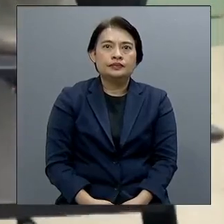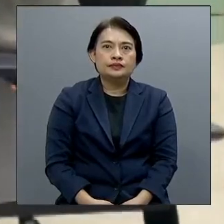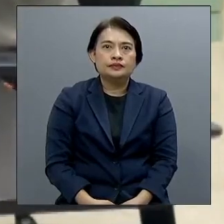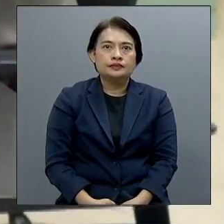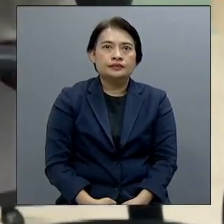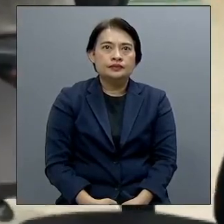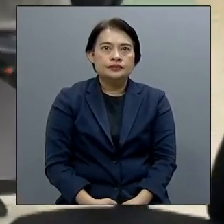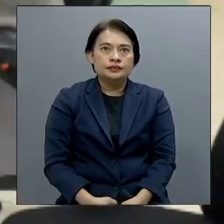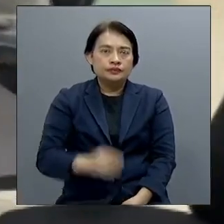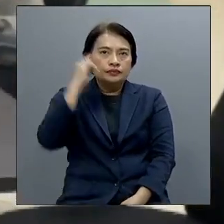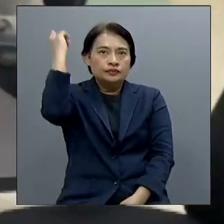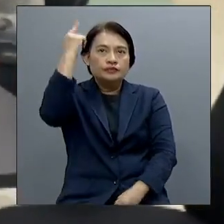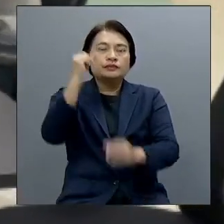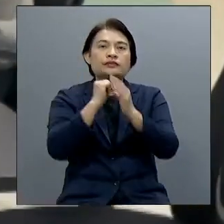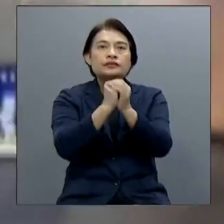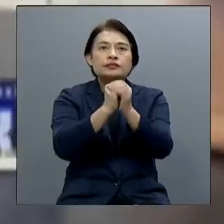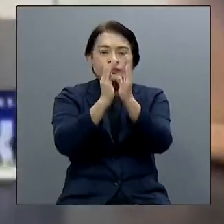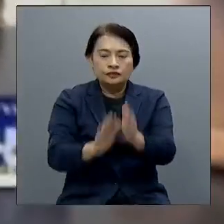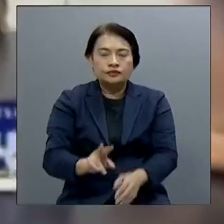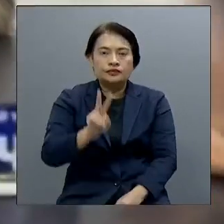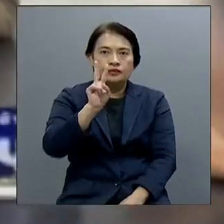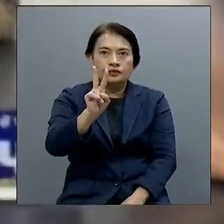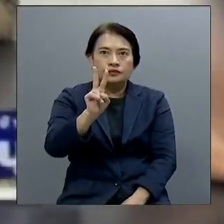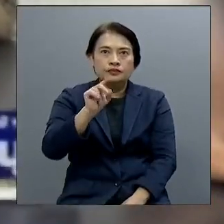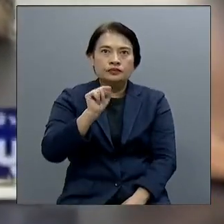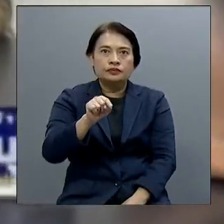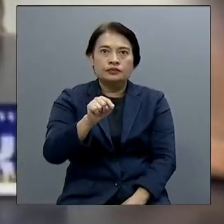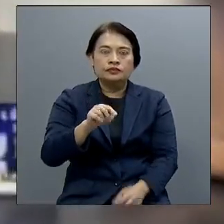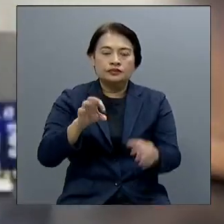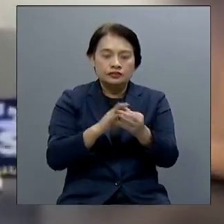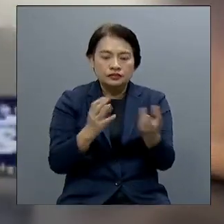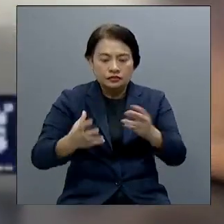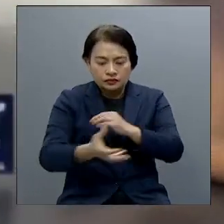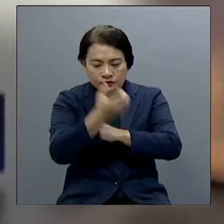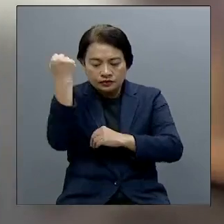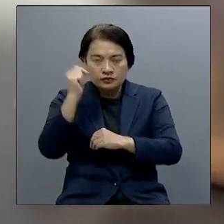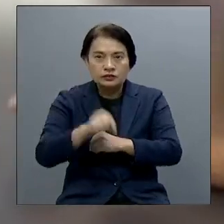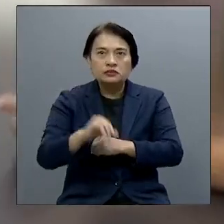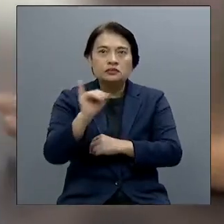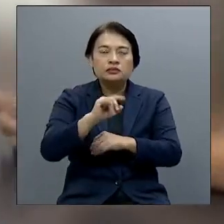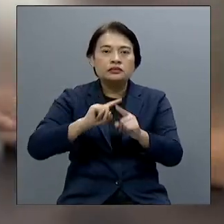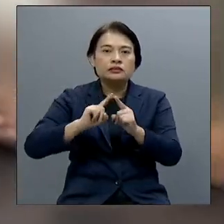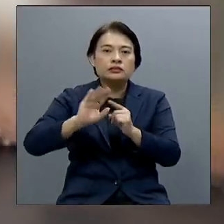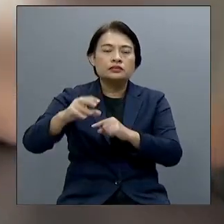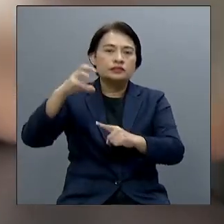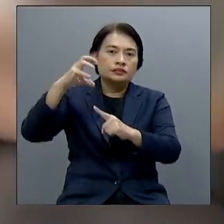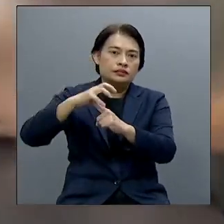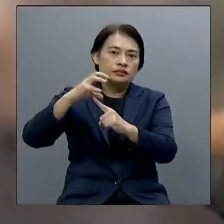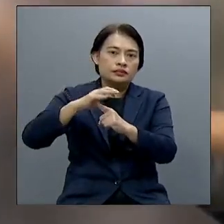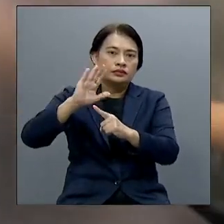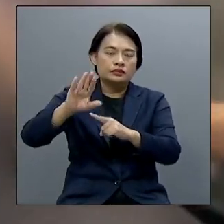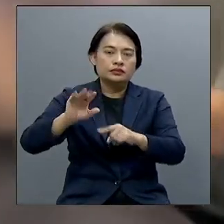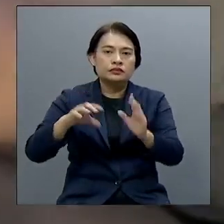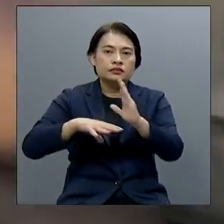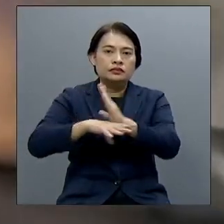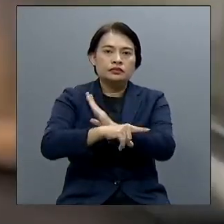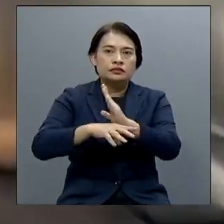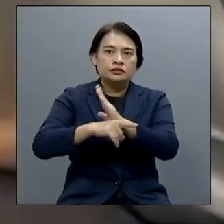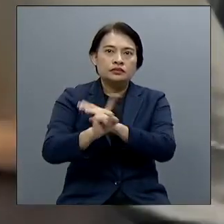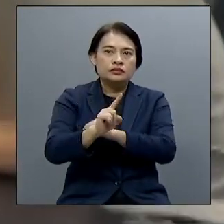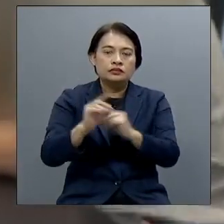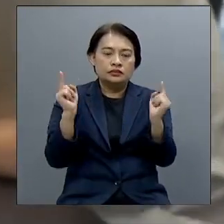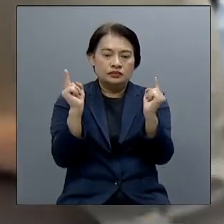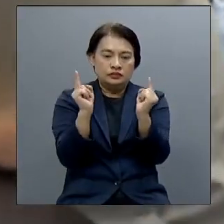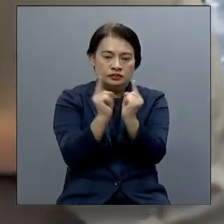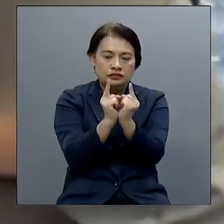นักท่องเที่ยวชาวจีน2คนซึ่งเป็นผู้เสียหายคดีชิงทรัพย์และอนาจารในพื้นที่พัทยาจังหวัดชลบุรีเข้าพบ